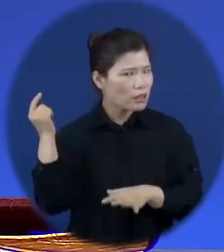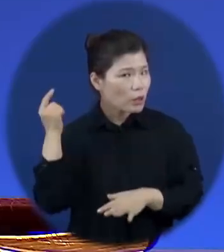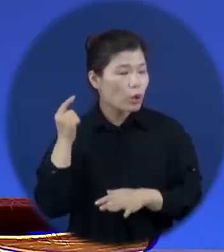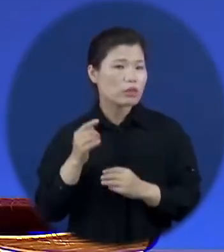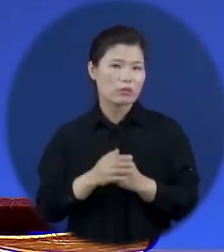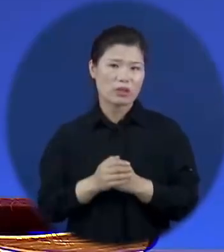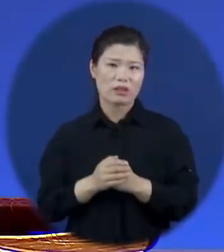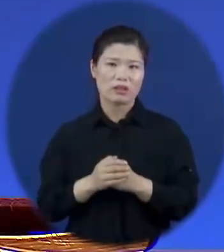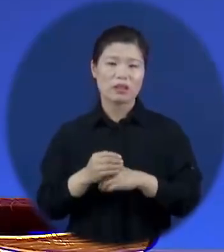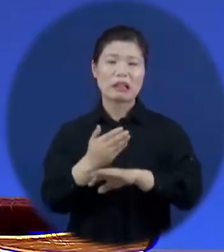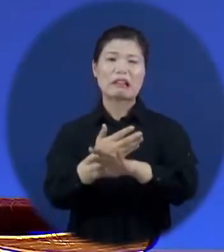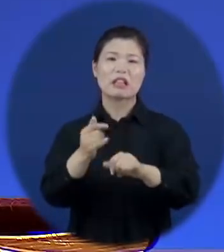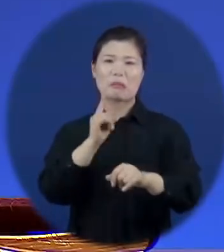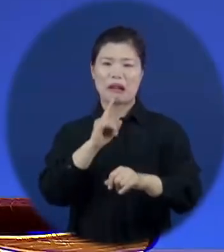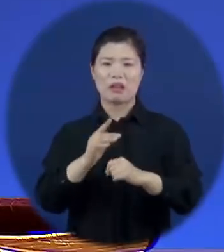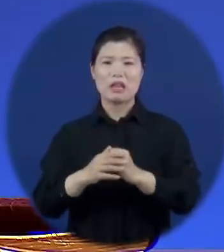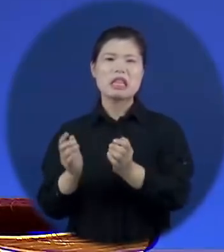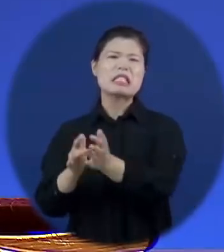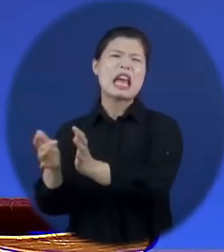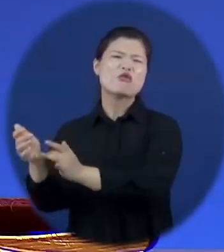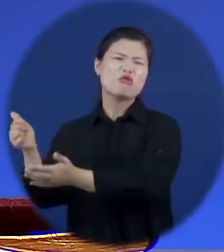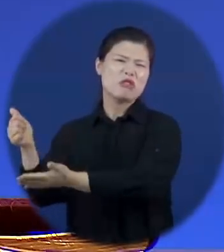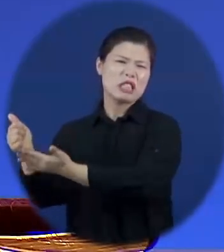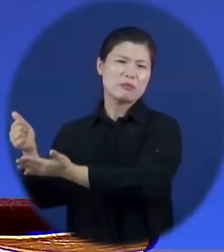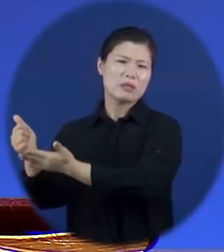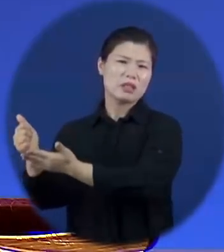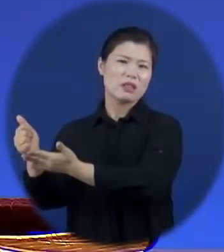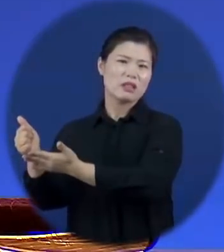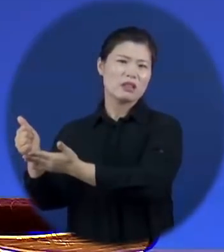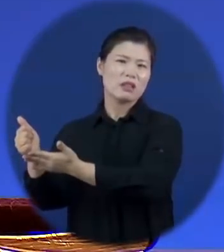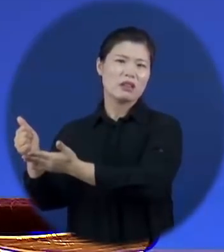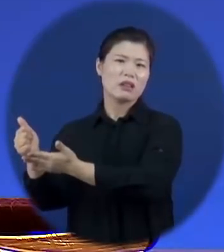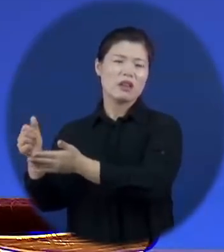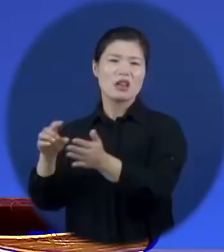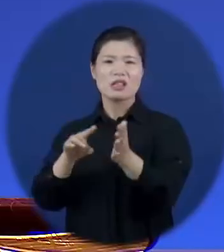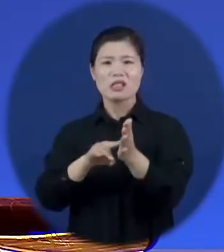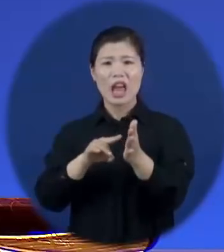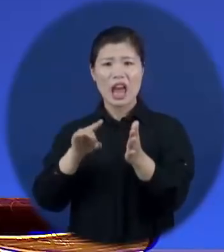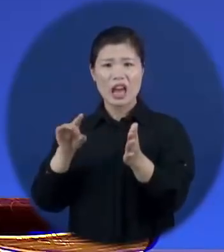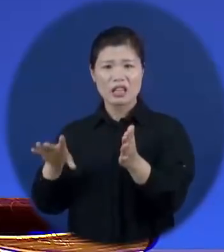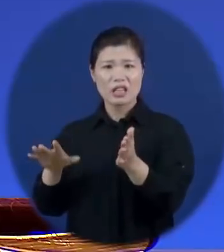그런데 사람들이 그래요. 그 예수는 세리의 친구라고.